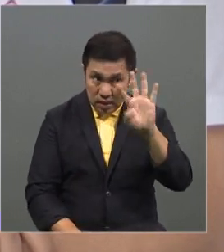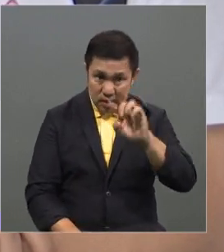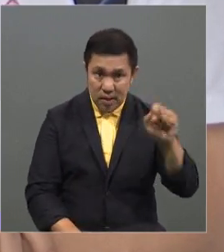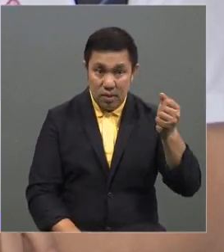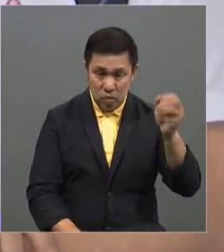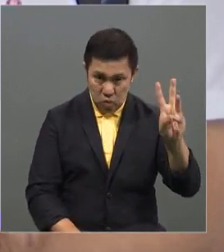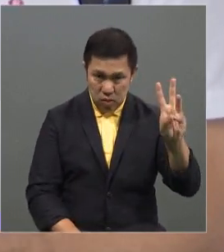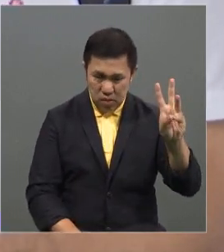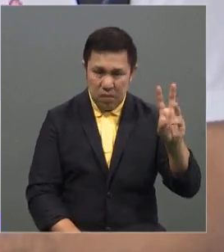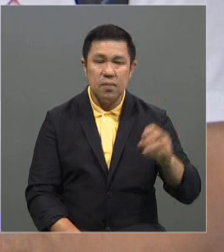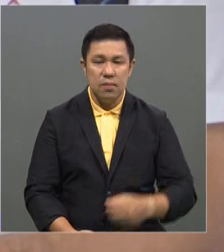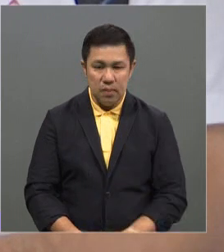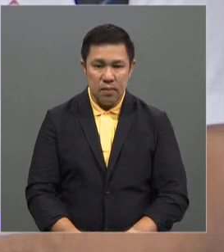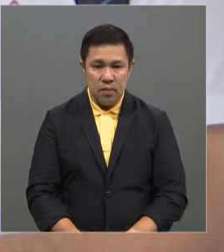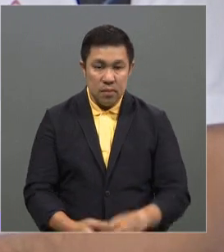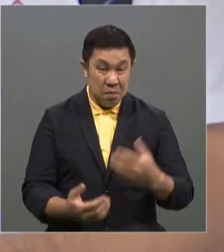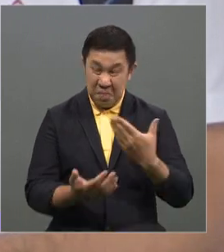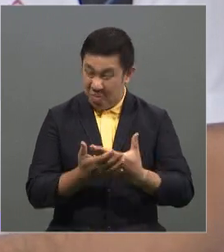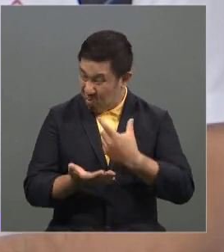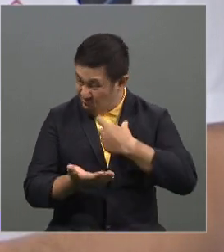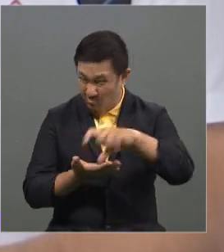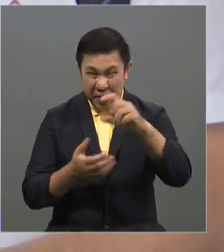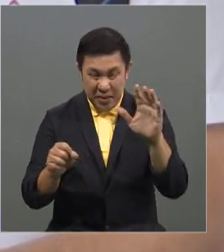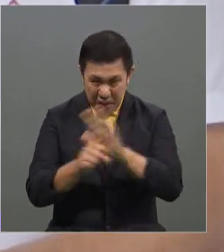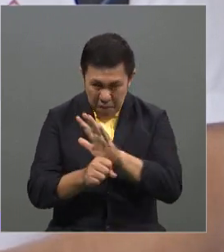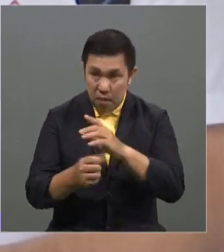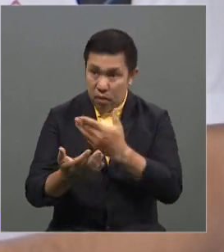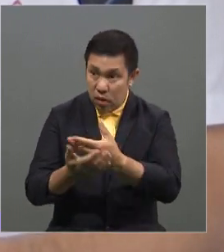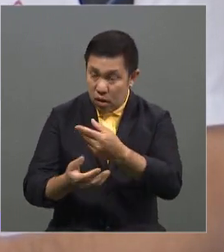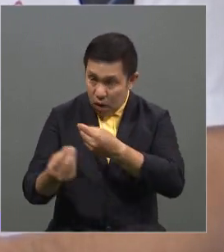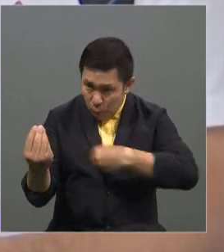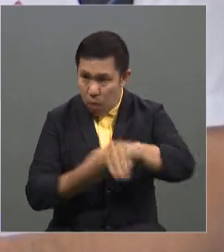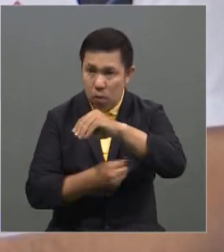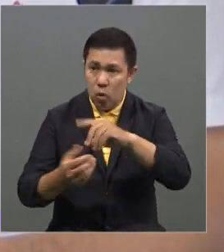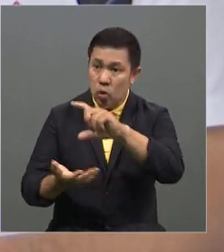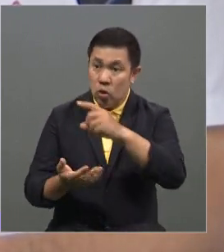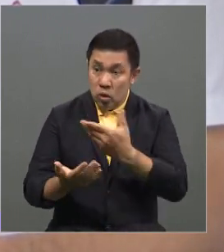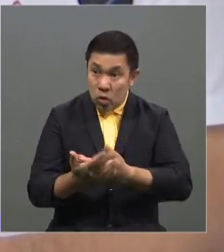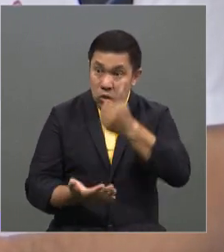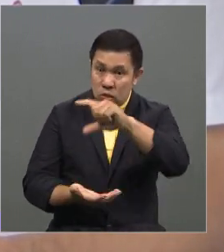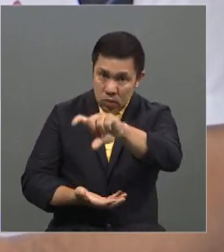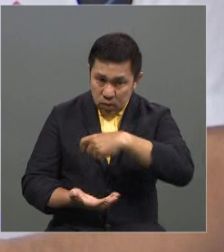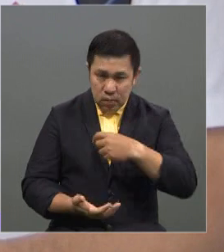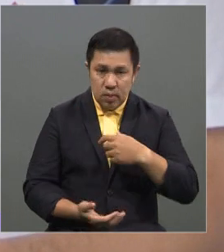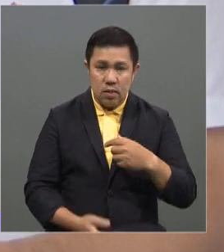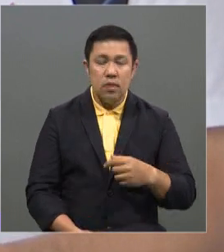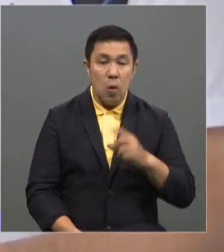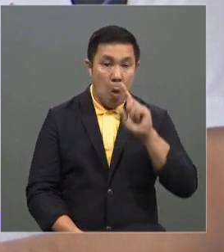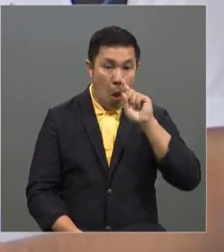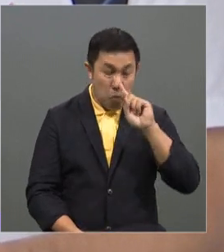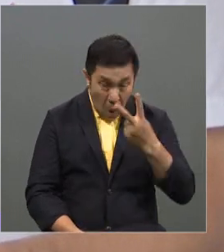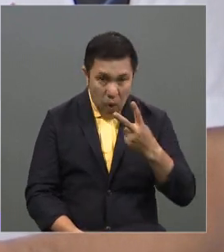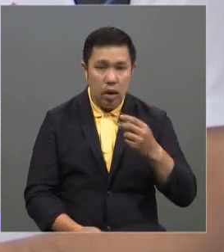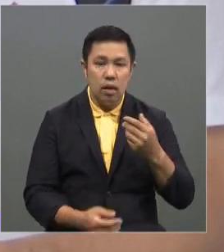กลับมาแต่ก็คือโอนยอดเต็มเลยนะคะแล้วเราก็ลงไปใหม ่ ค่ะแต่ว่ารอบที่2หนูลงแค่บาทเดียวค่ะแล้วก็